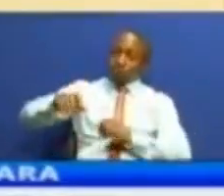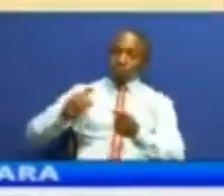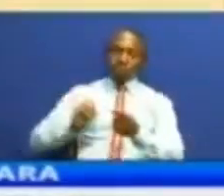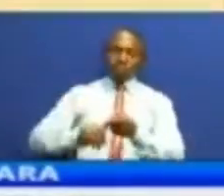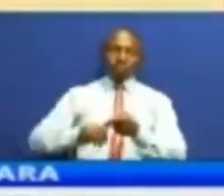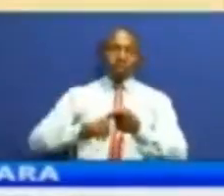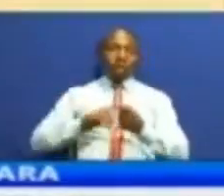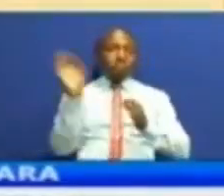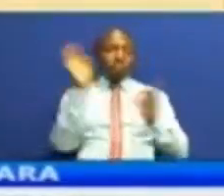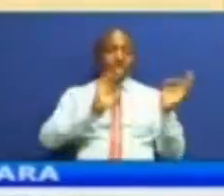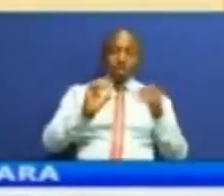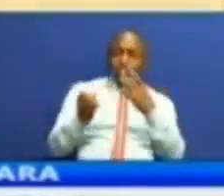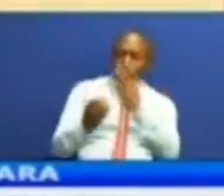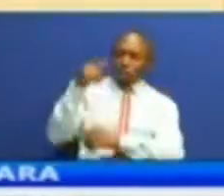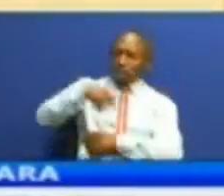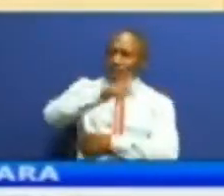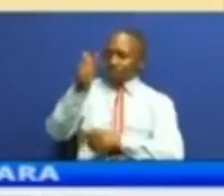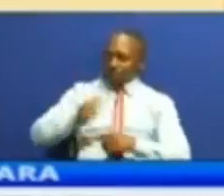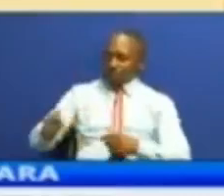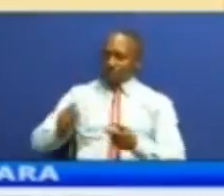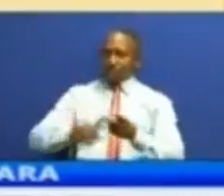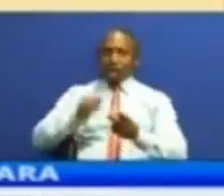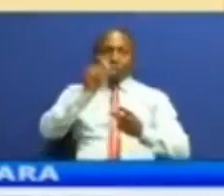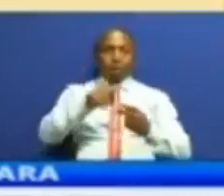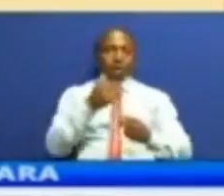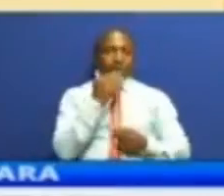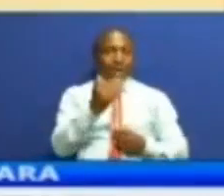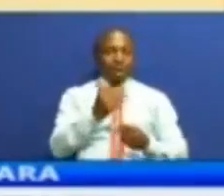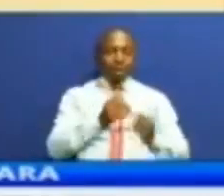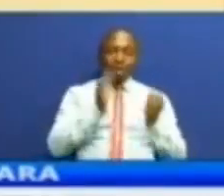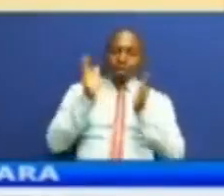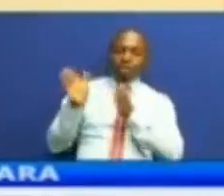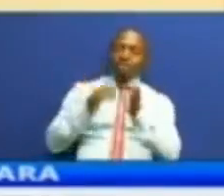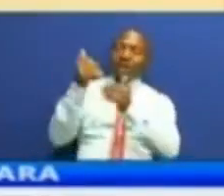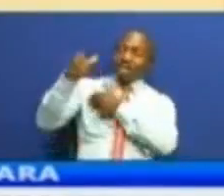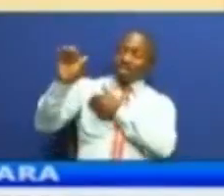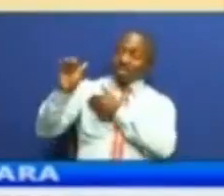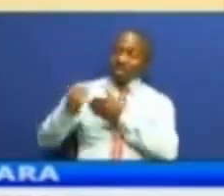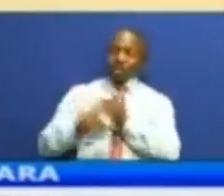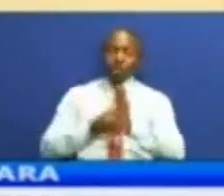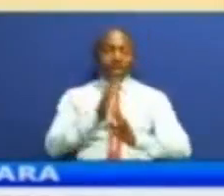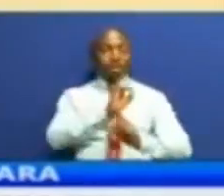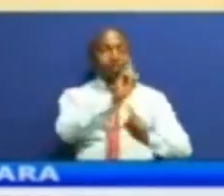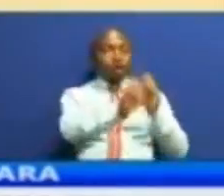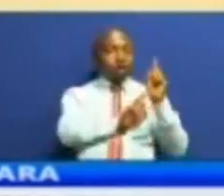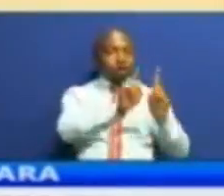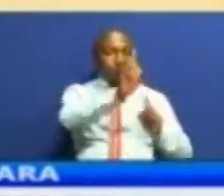ule mtindo uliozuka Tanzania wa wanahabari kujipanga nje kuanza kumhoji,